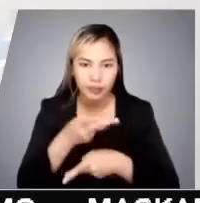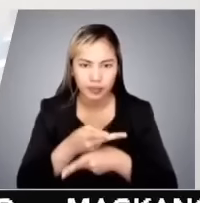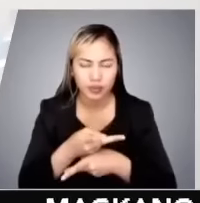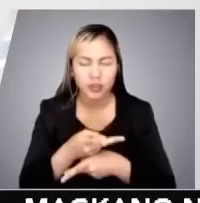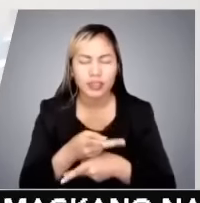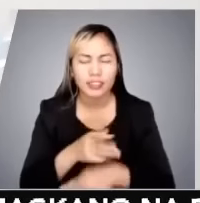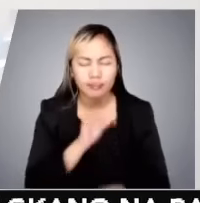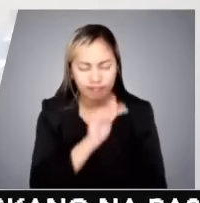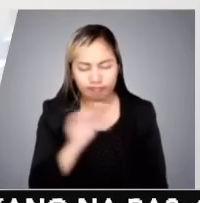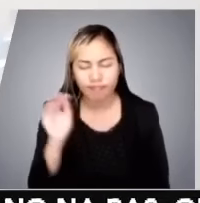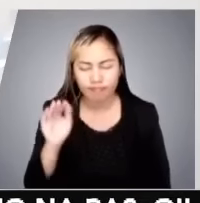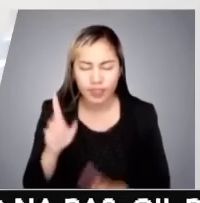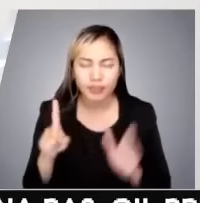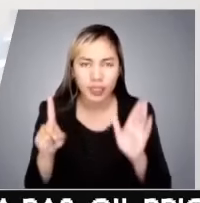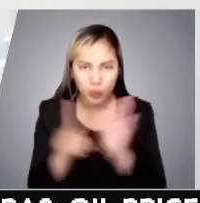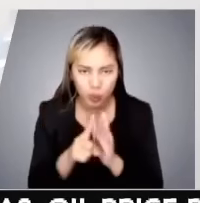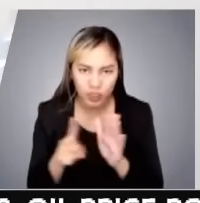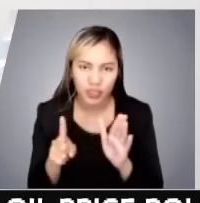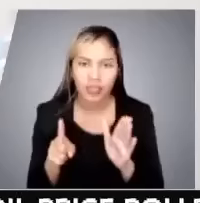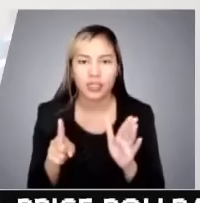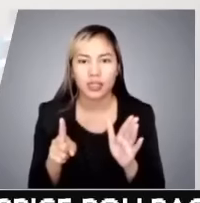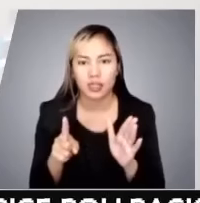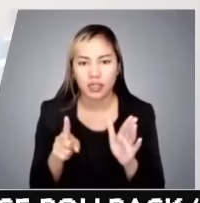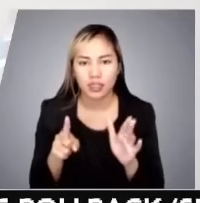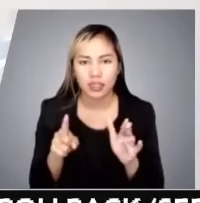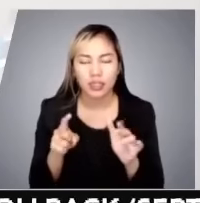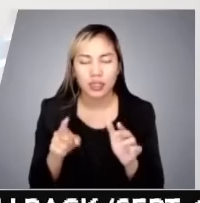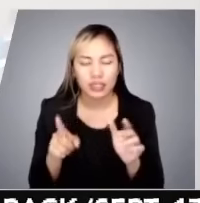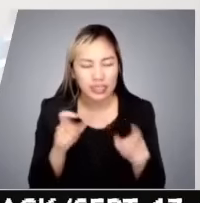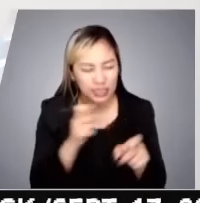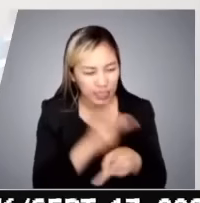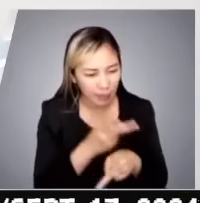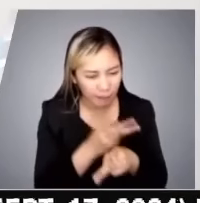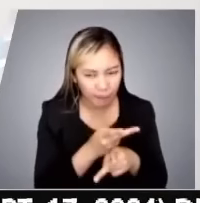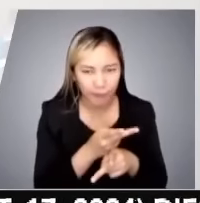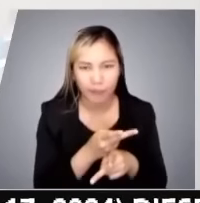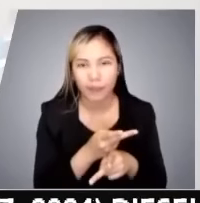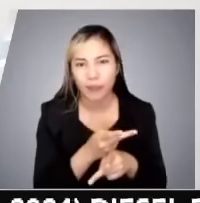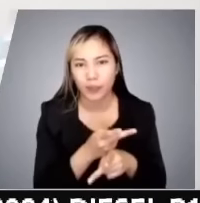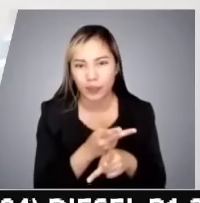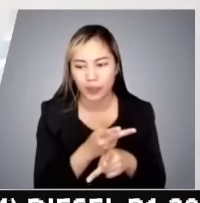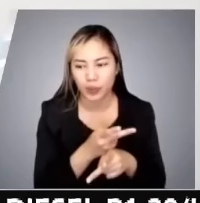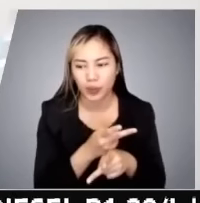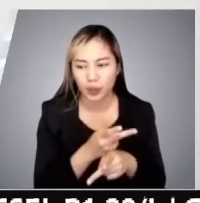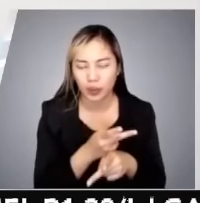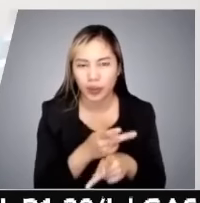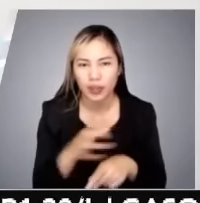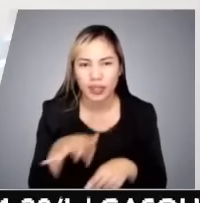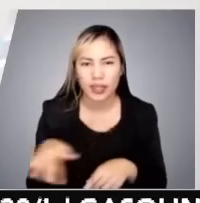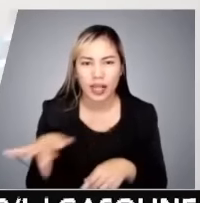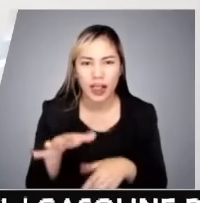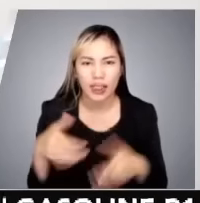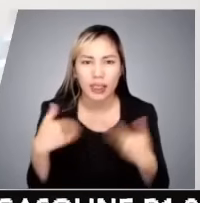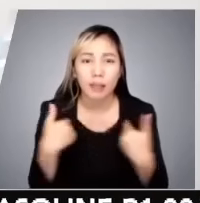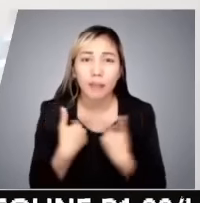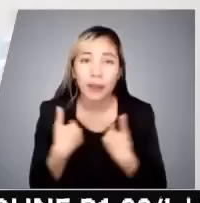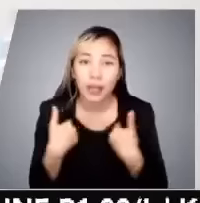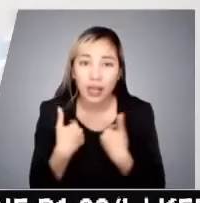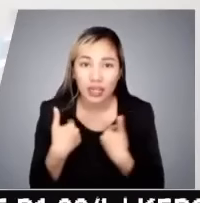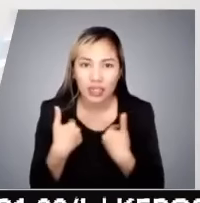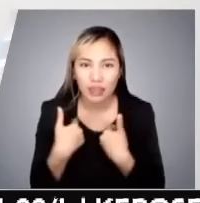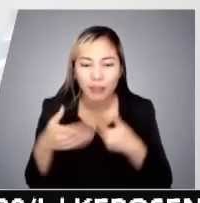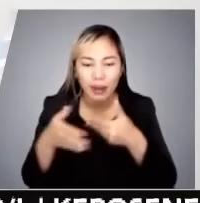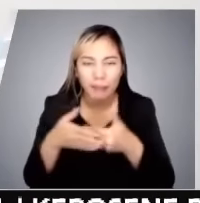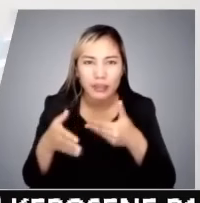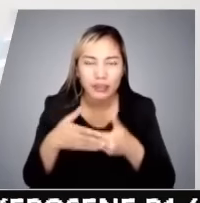pag ano pag kkep o paghahawak ng mga hayop paghahalaga ng hayop na endangered kailangan meron po tayong